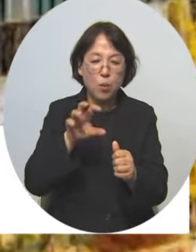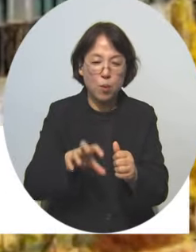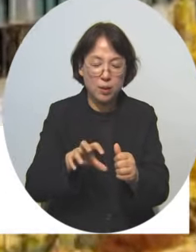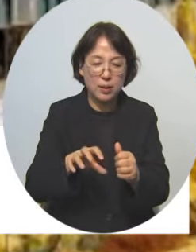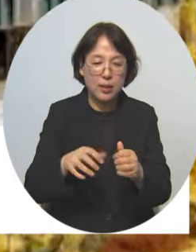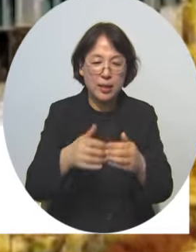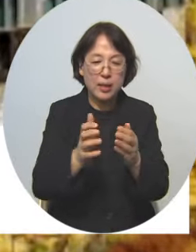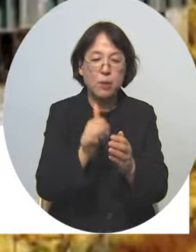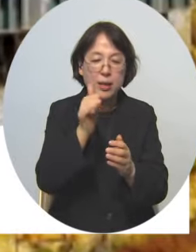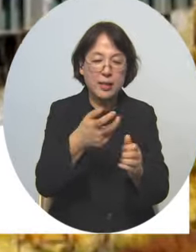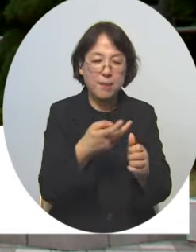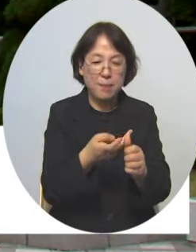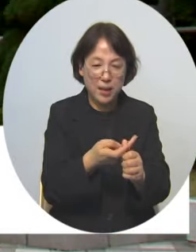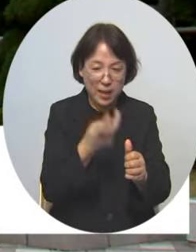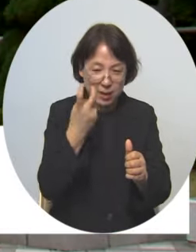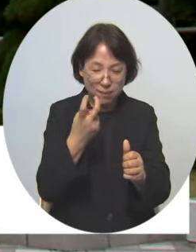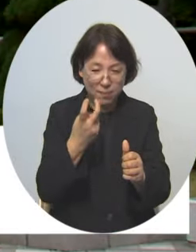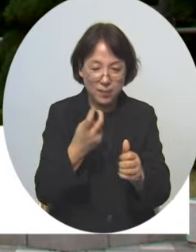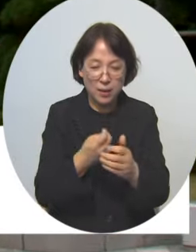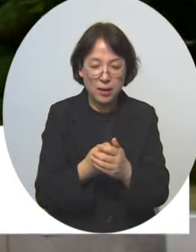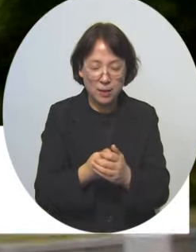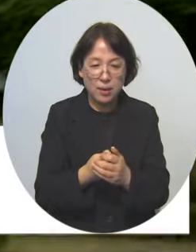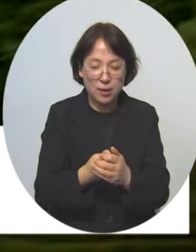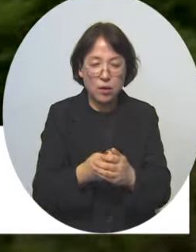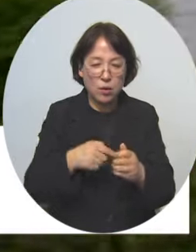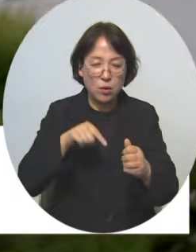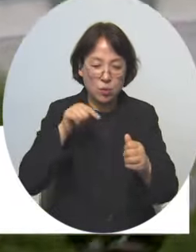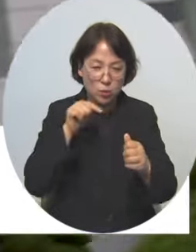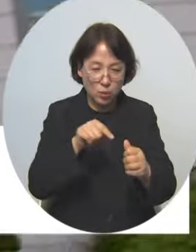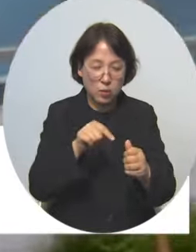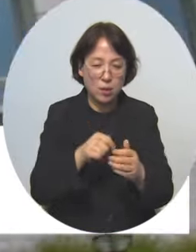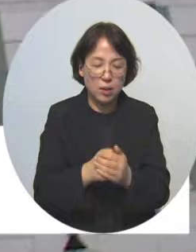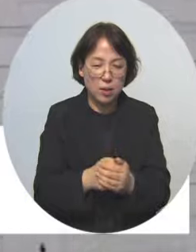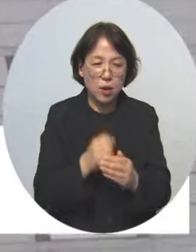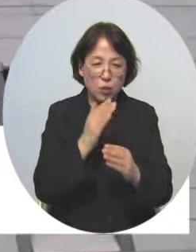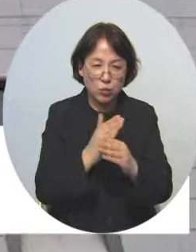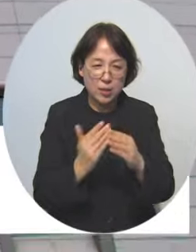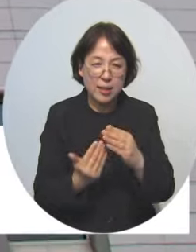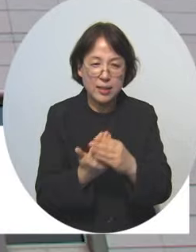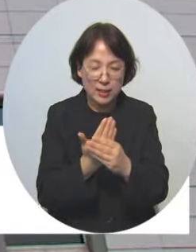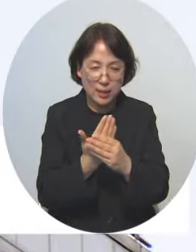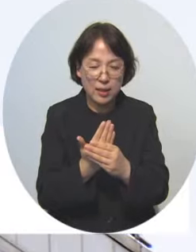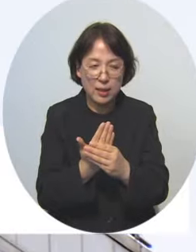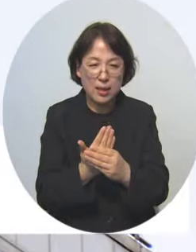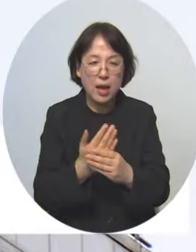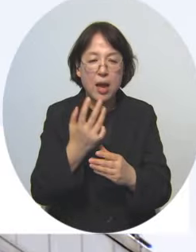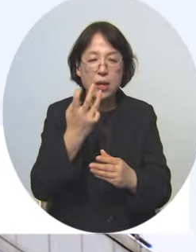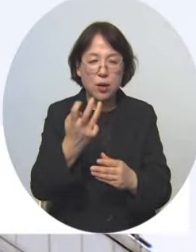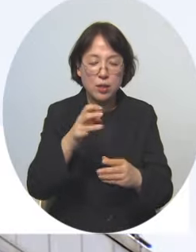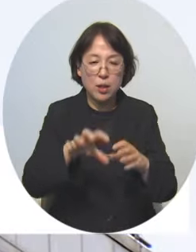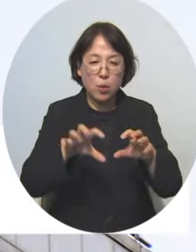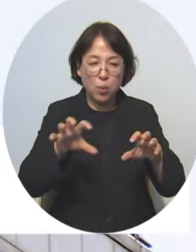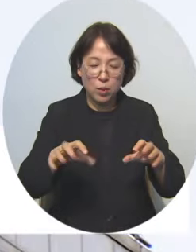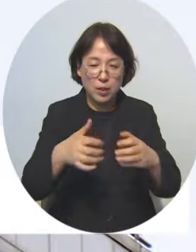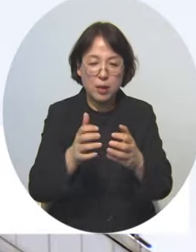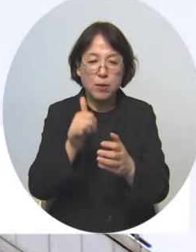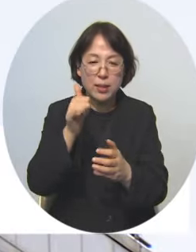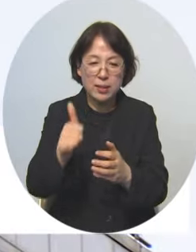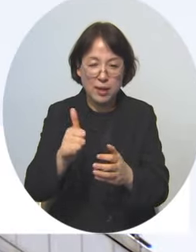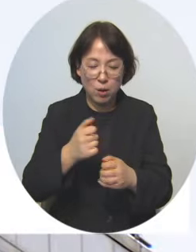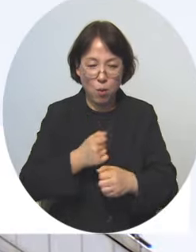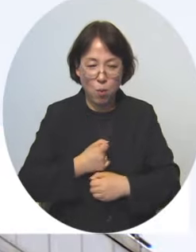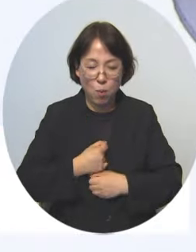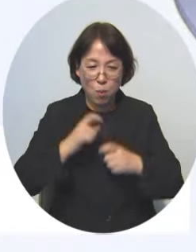건의 조치를 받게 됩니다. 경영실적이 미흡하거나 중대재해가 발생한 13곳의 기관장에 대해서는 경고 조치를 하기로